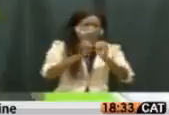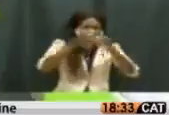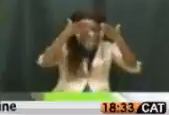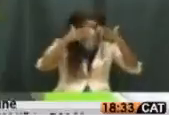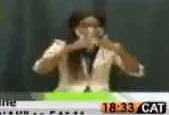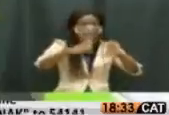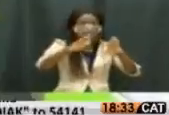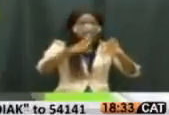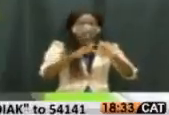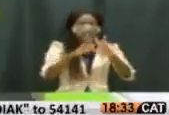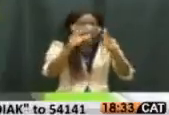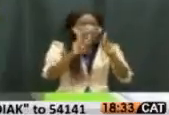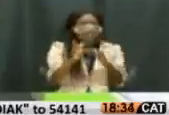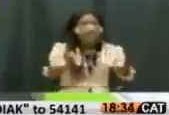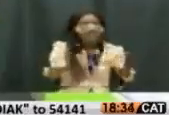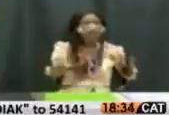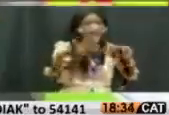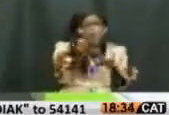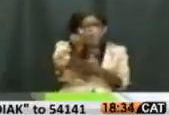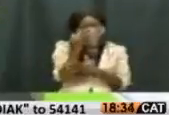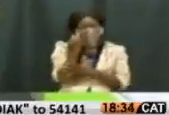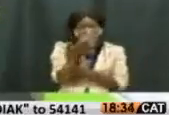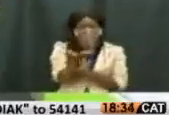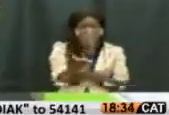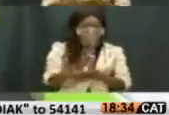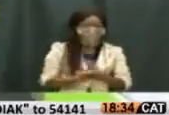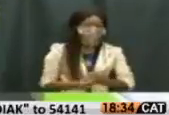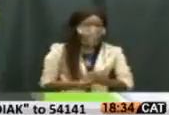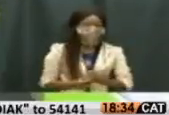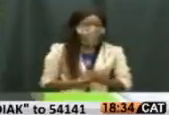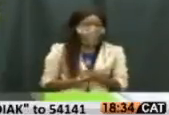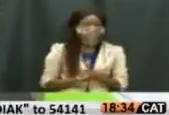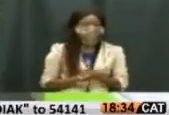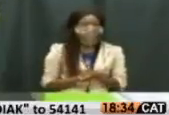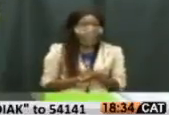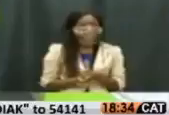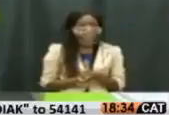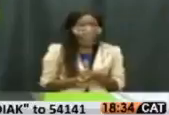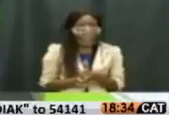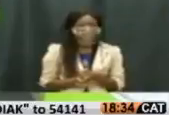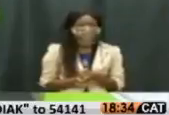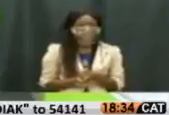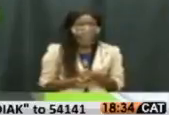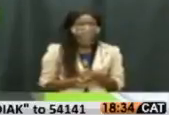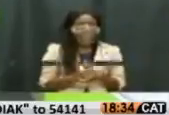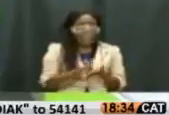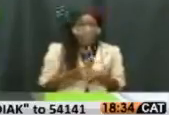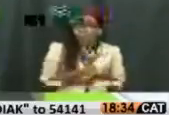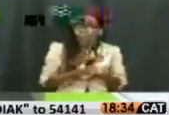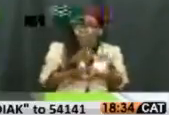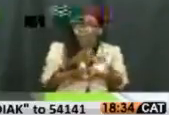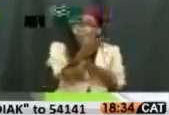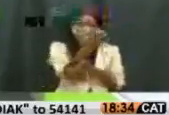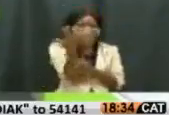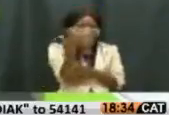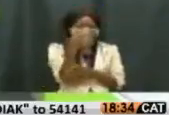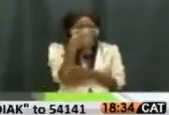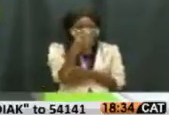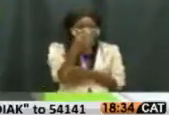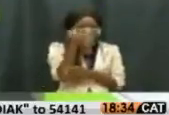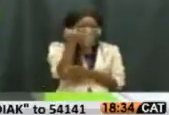anthu angaupewere muliriwu kumapitiriza ndithu ngakhale ma statistics akukamba kuti muliri wasikawako